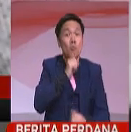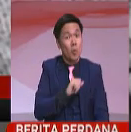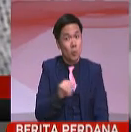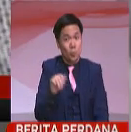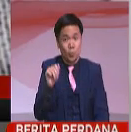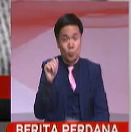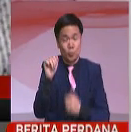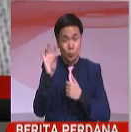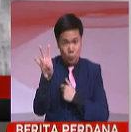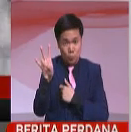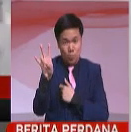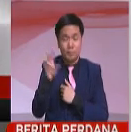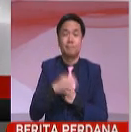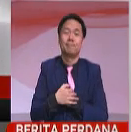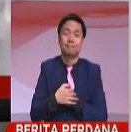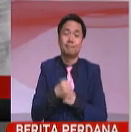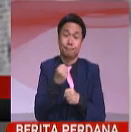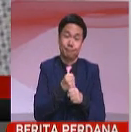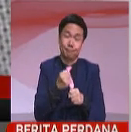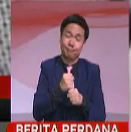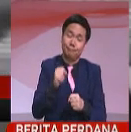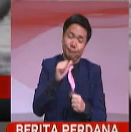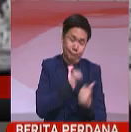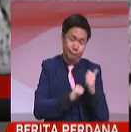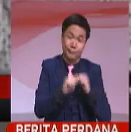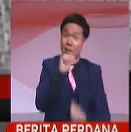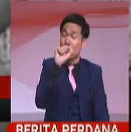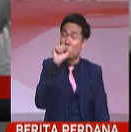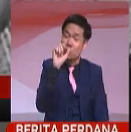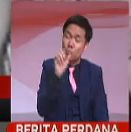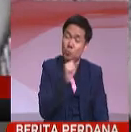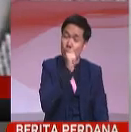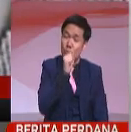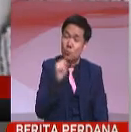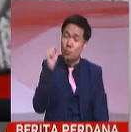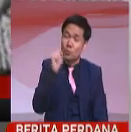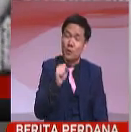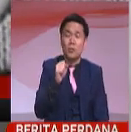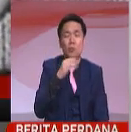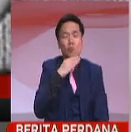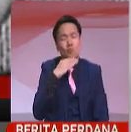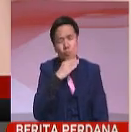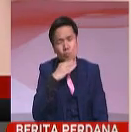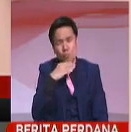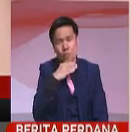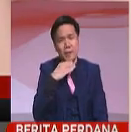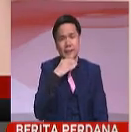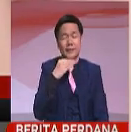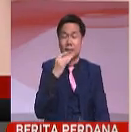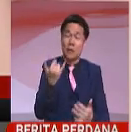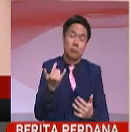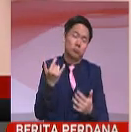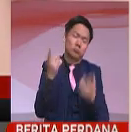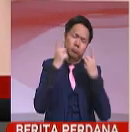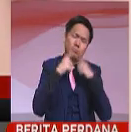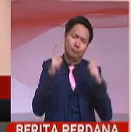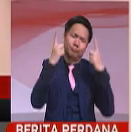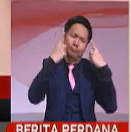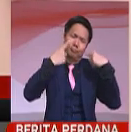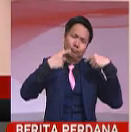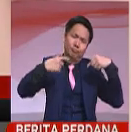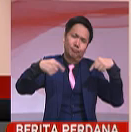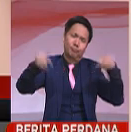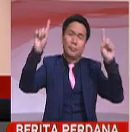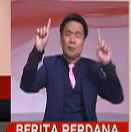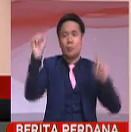tahun. Beliau memulakan kerjaya nyanyian secara profesional ketika usia remaja dan kerjayanya dalam bidang muzik berkembang